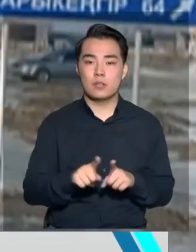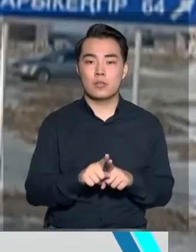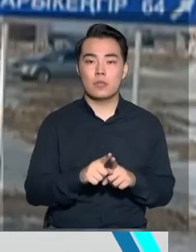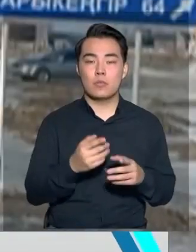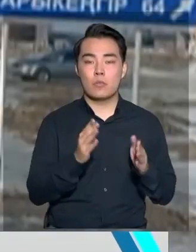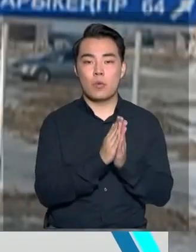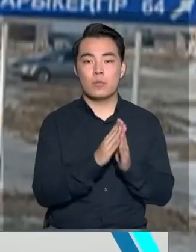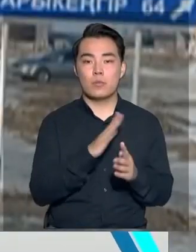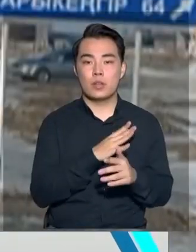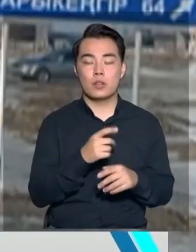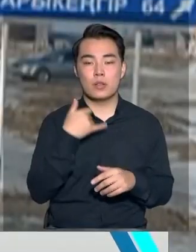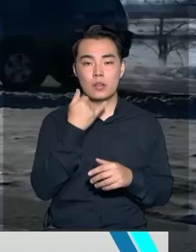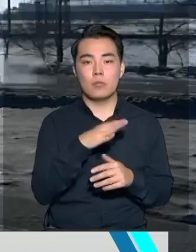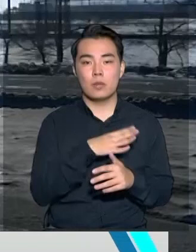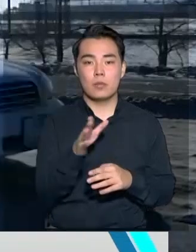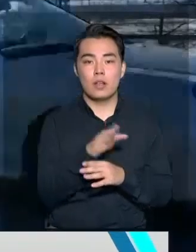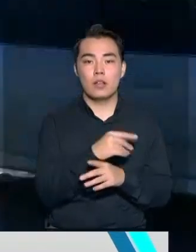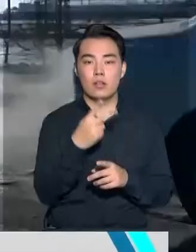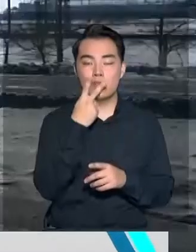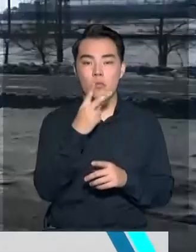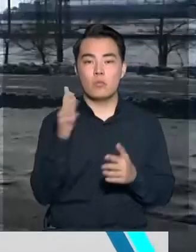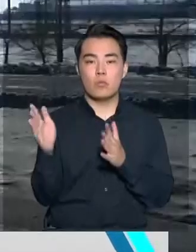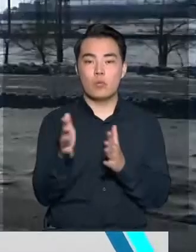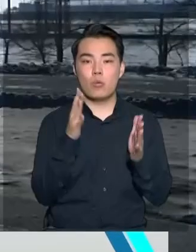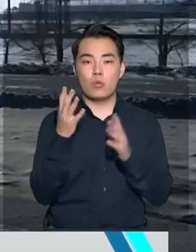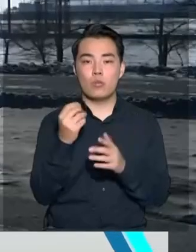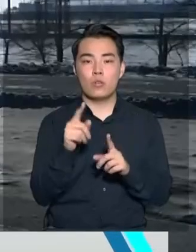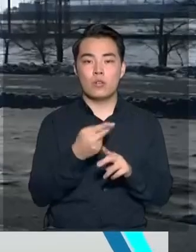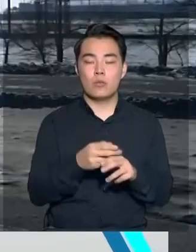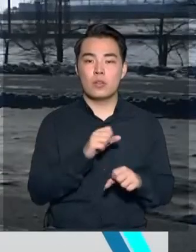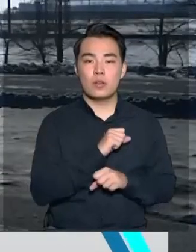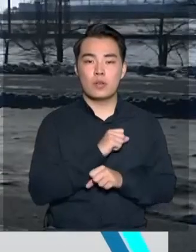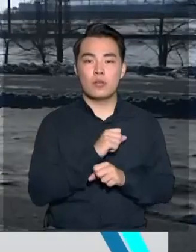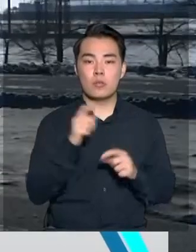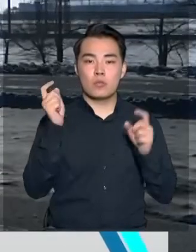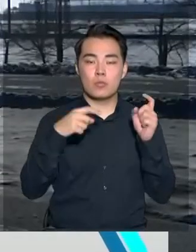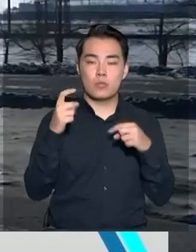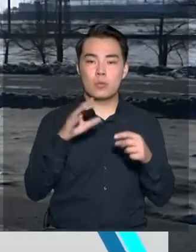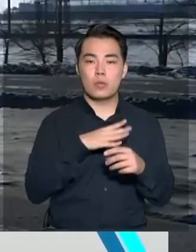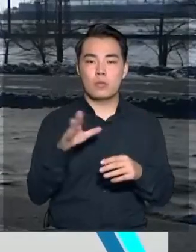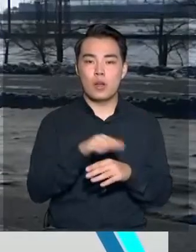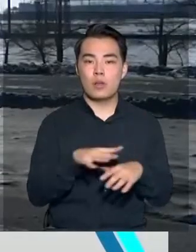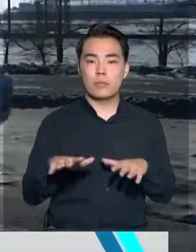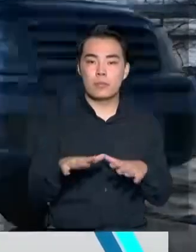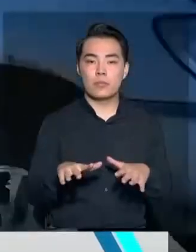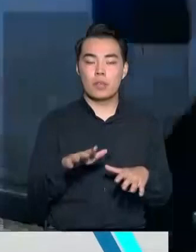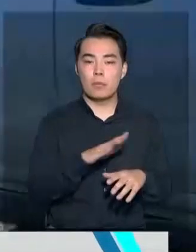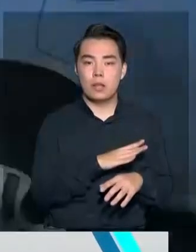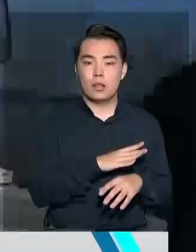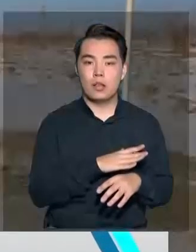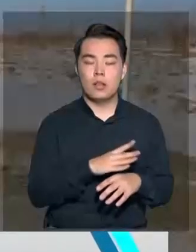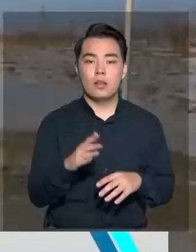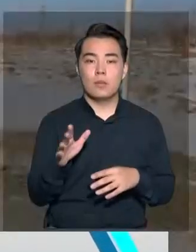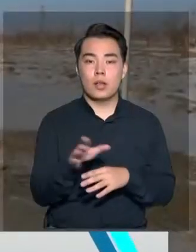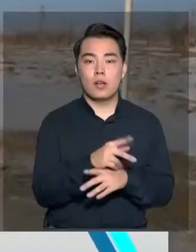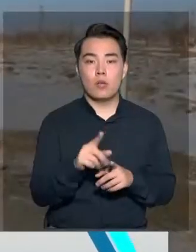болған. Сондай-ақ облыста жығылғанға жұдырық болып, бораннан соң демалыс күндері жаңбыр жауып, айналаны көктайғақ басты. Айта кетейік,